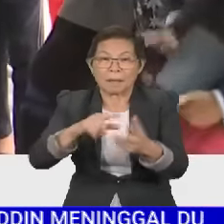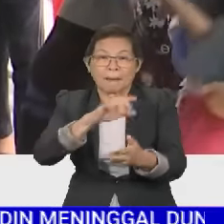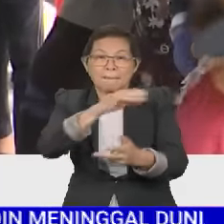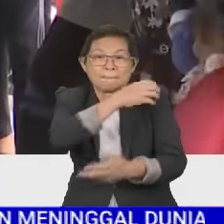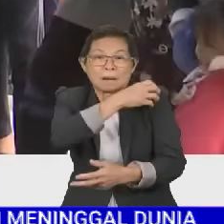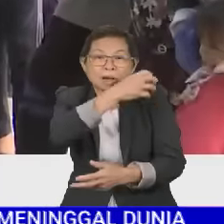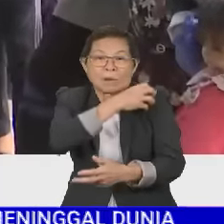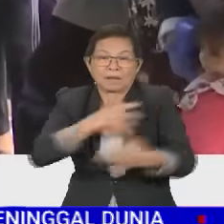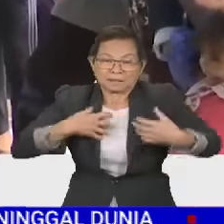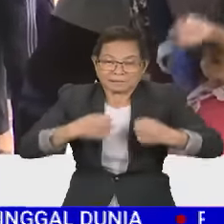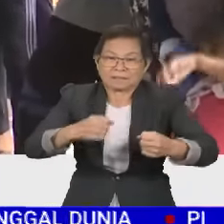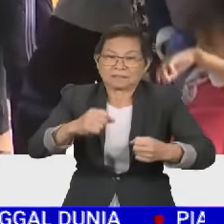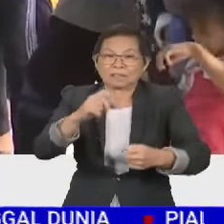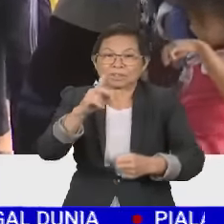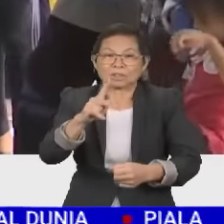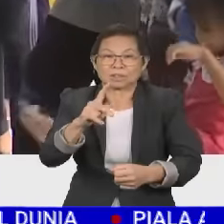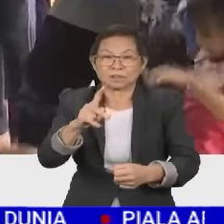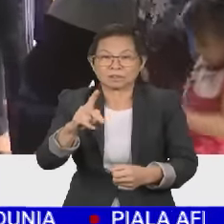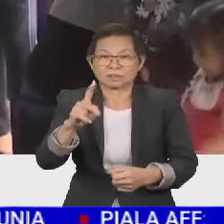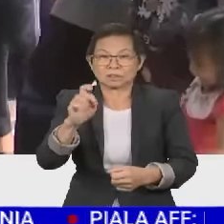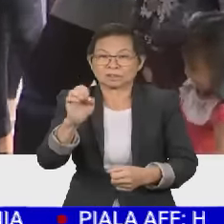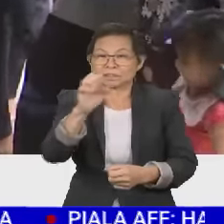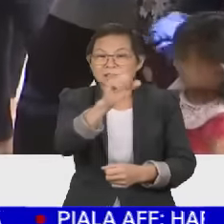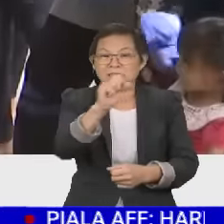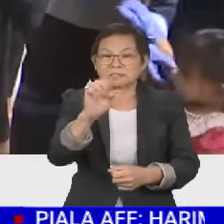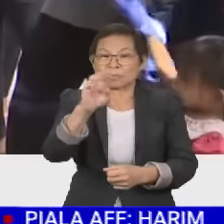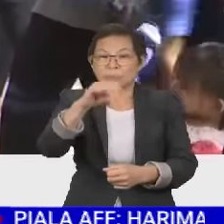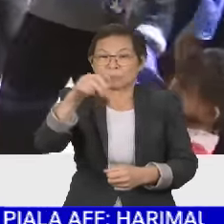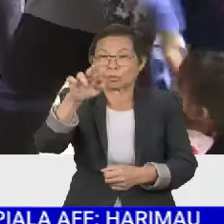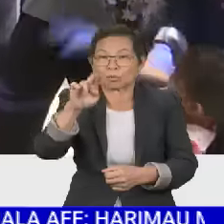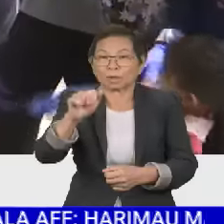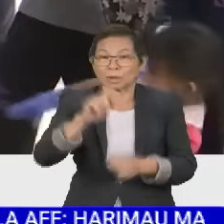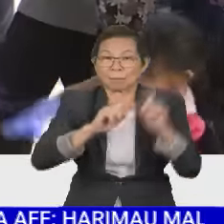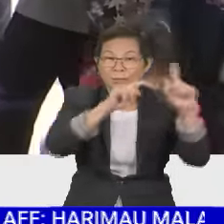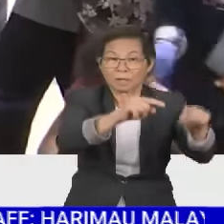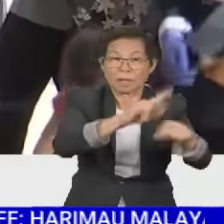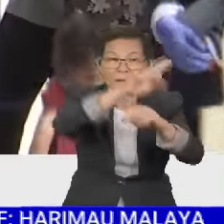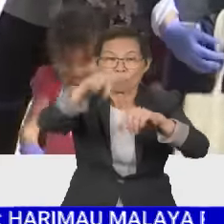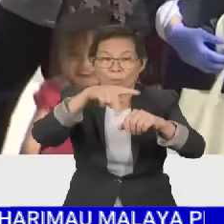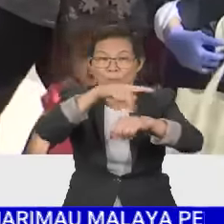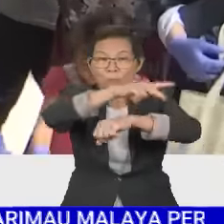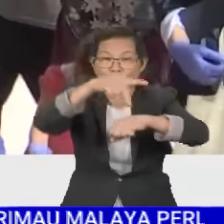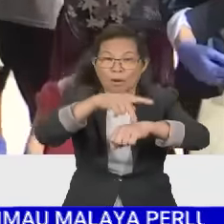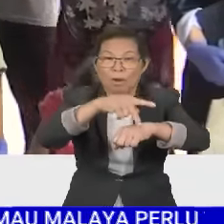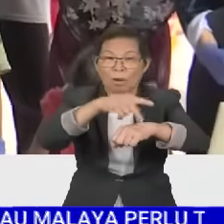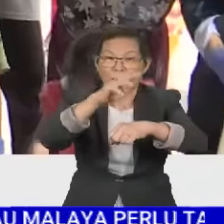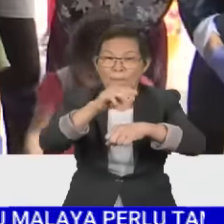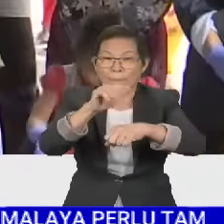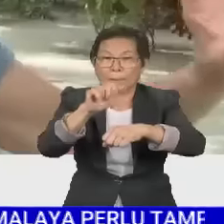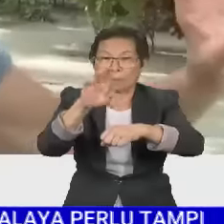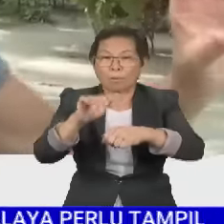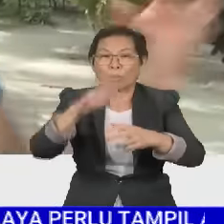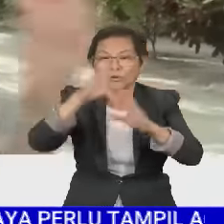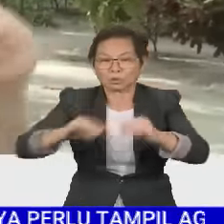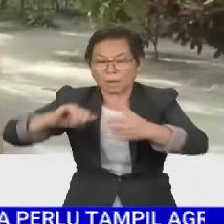kesehatan daerah Sampoerna kita turun pada angka pulau mabur ini untuk menyelesaikan masalah-masalah tinggi di Pulau